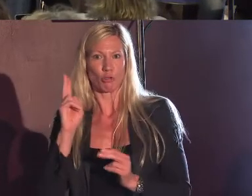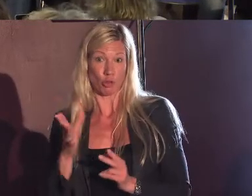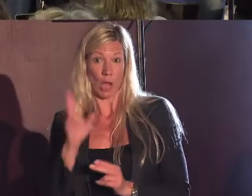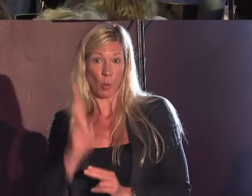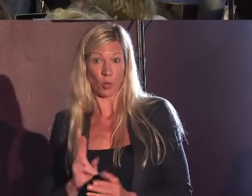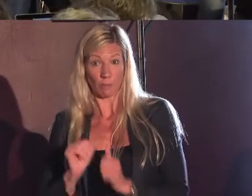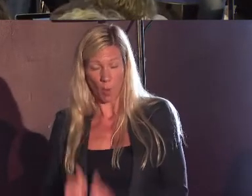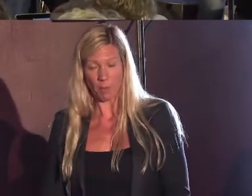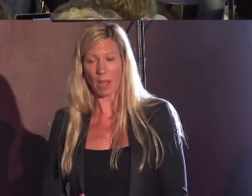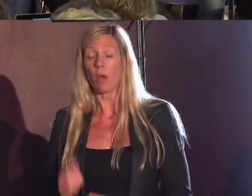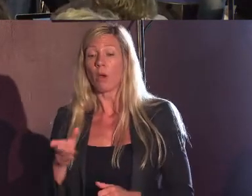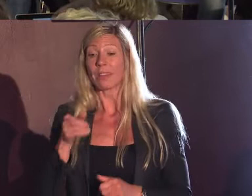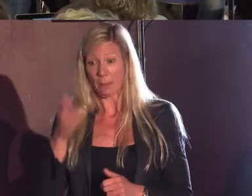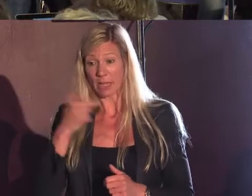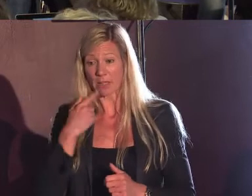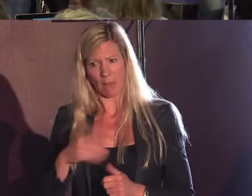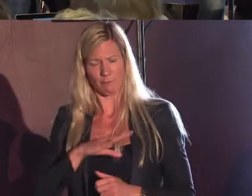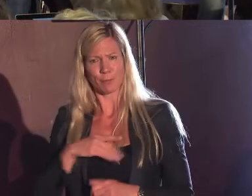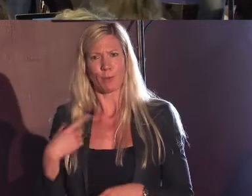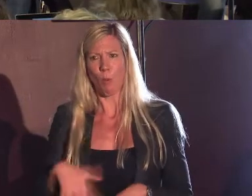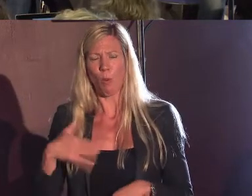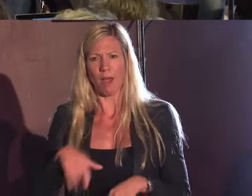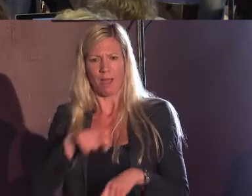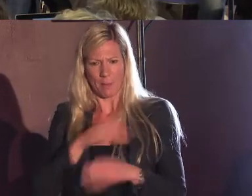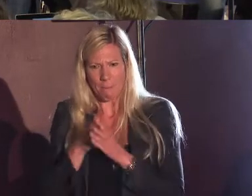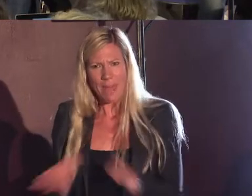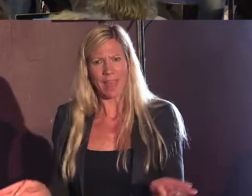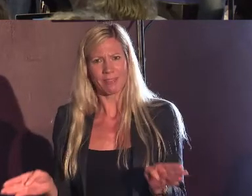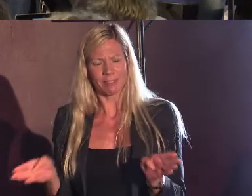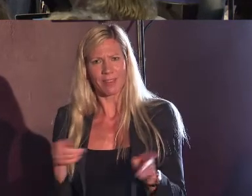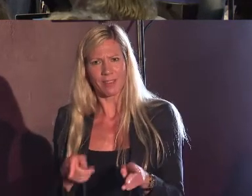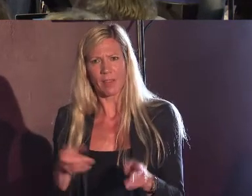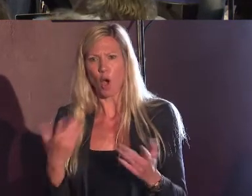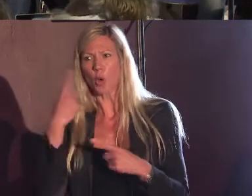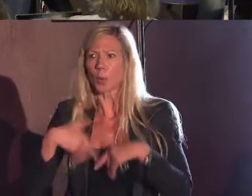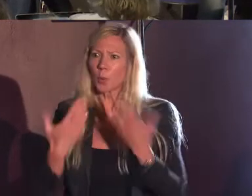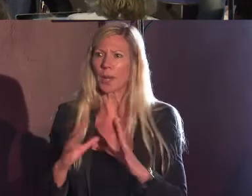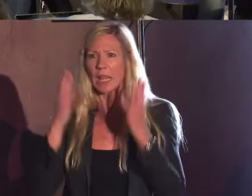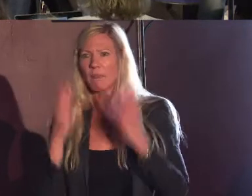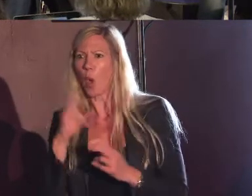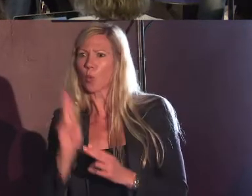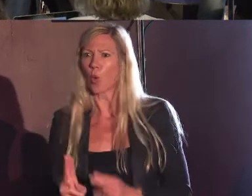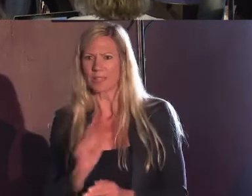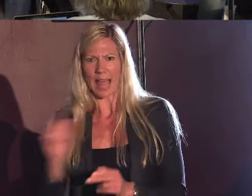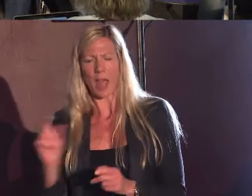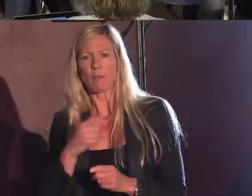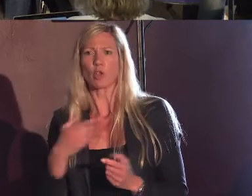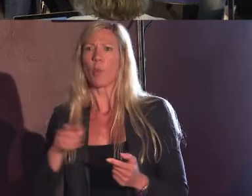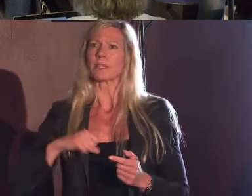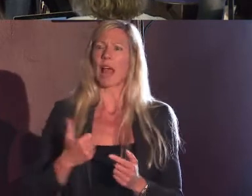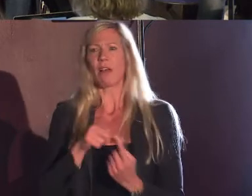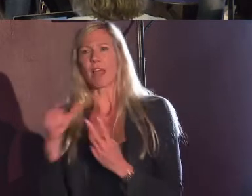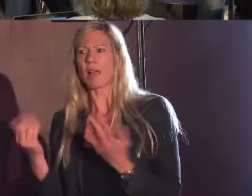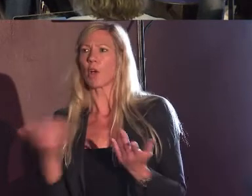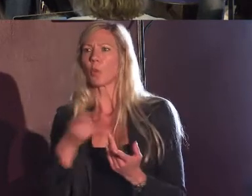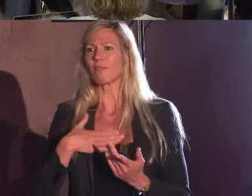ju en oerhörd bredd i vad kulturlivet av konstnärerna själva väljer att jobba med